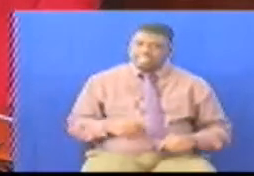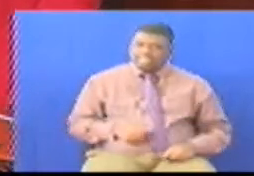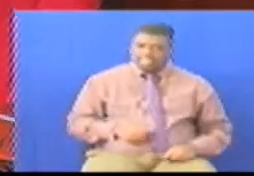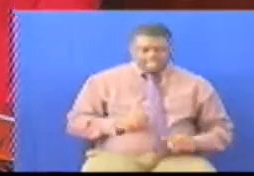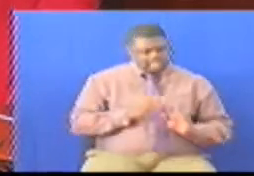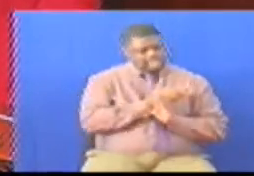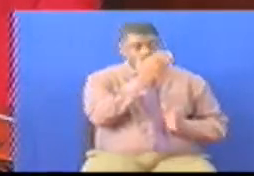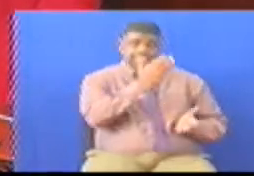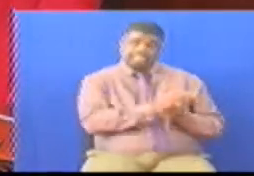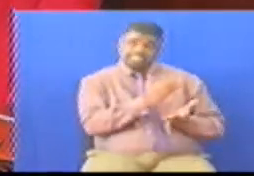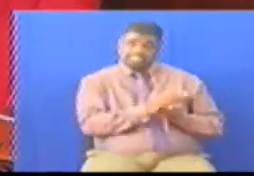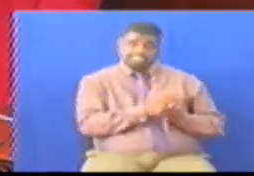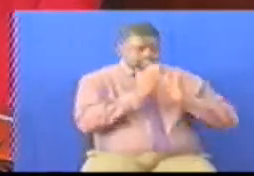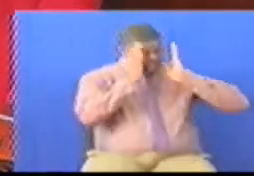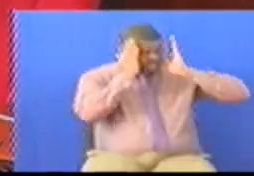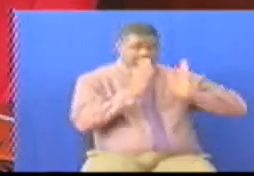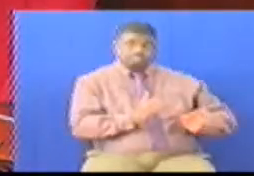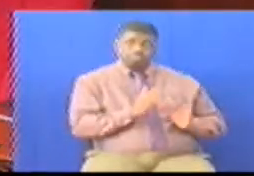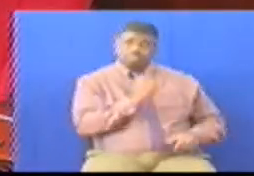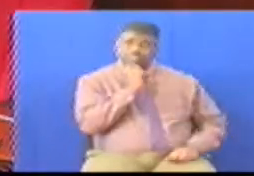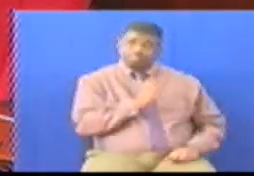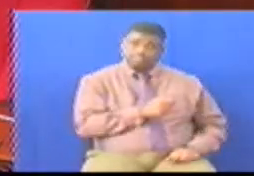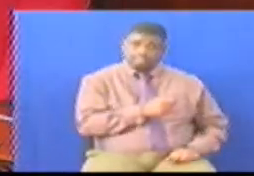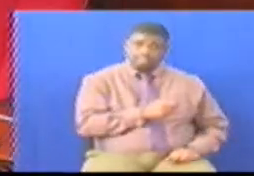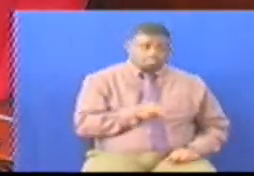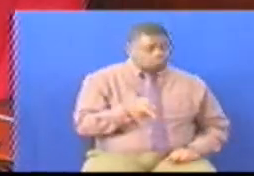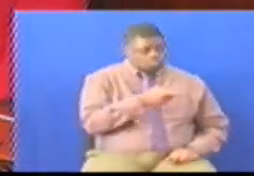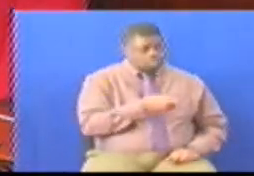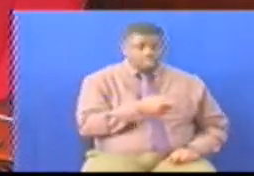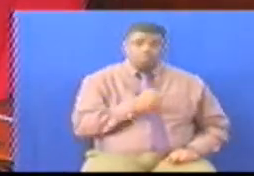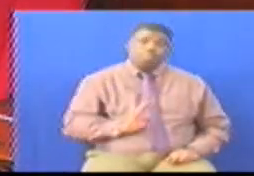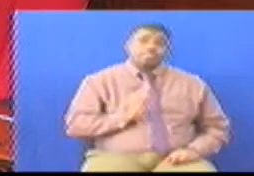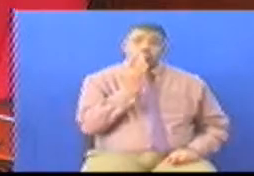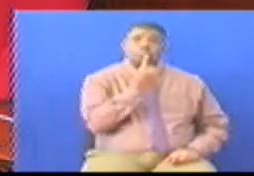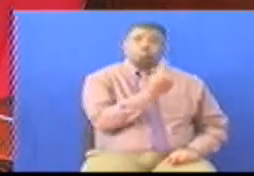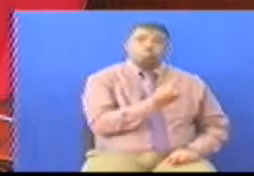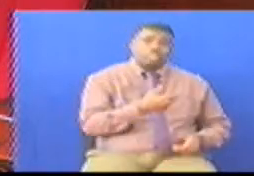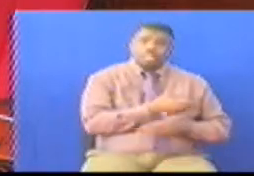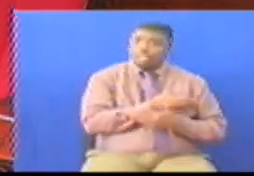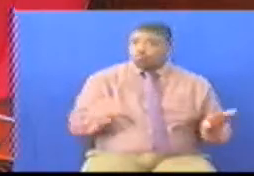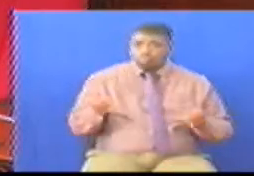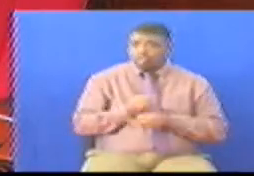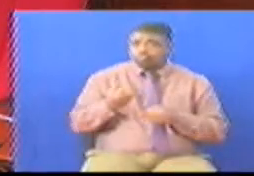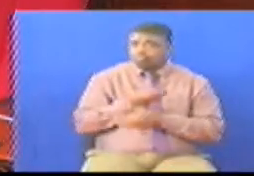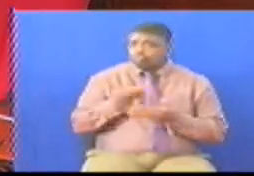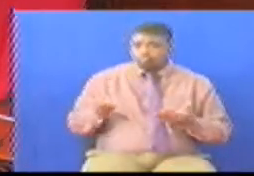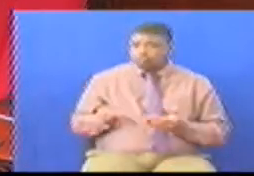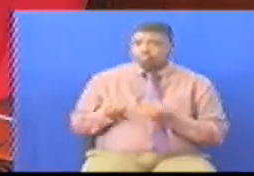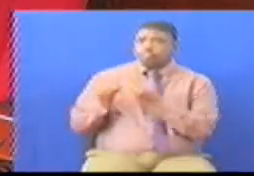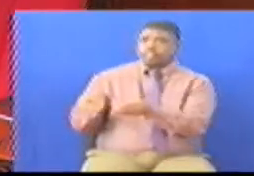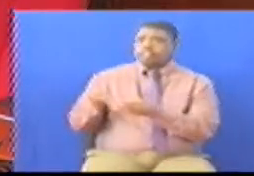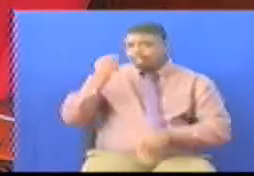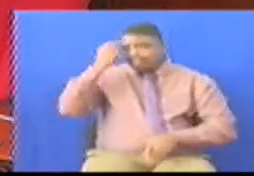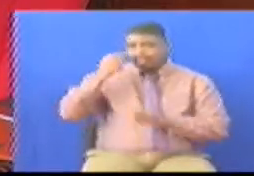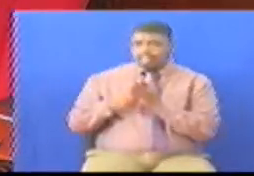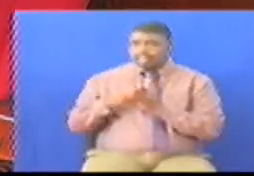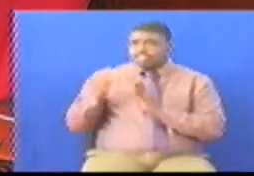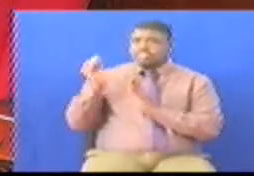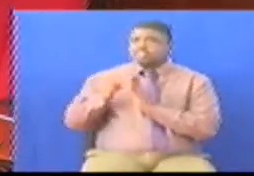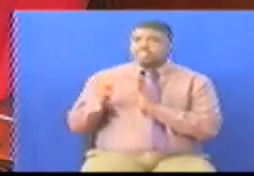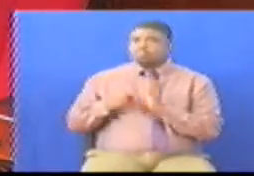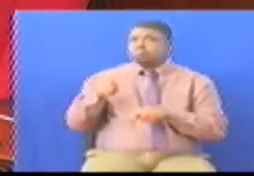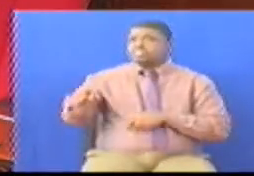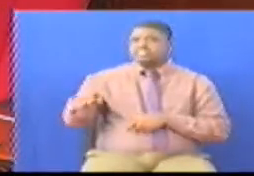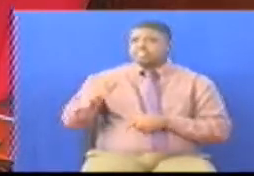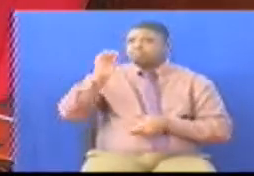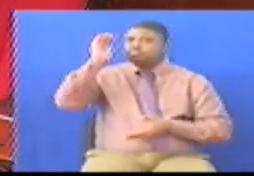wa kawaida Mheshimiwa Speaker, TTCL kudaiwa bilioni 11 wakati hakuna shughuli yote ile ambayo TTCL imepeleka, maana yake hizo hesabu zilikuwa zina